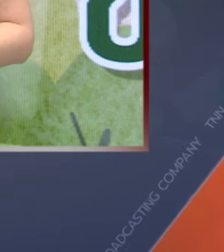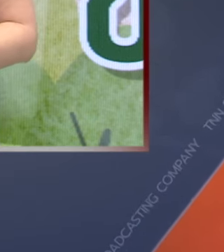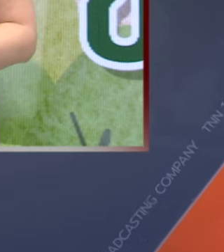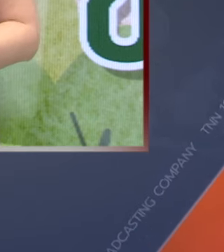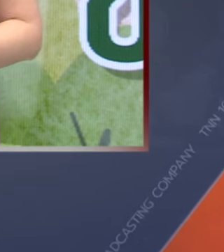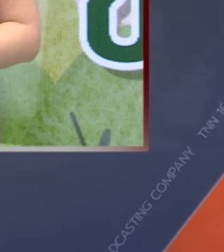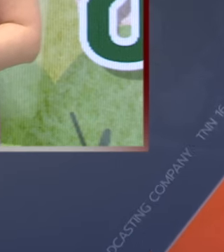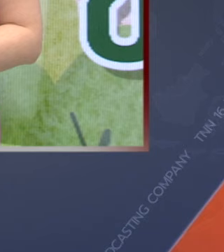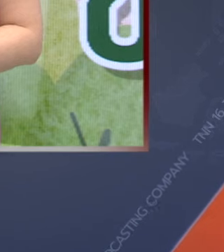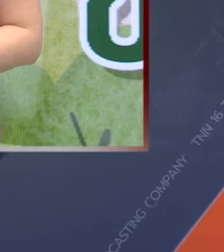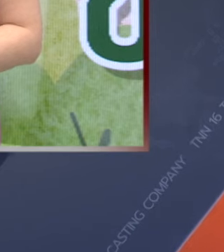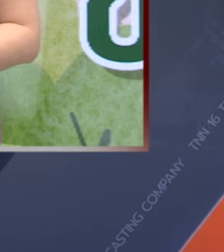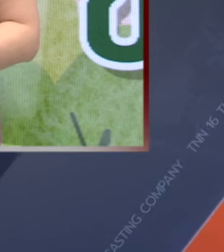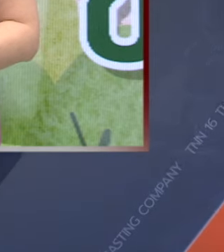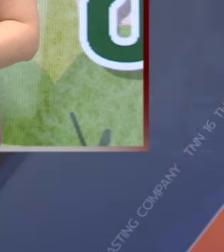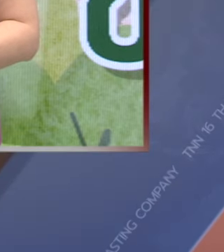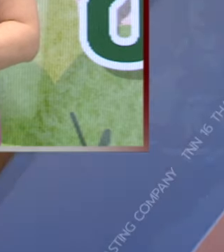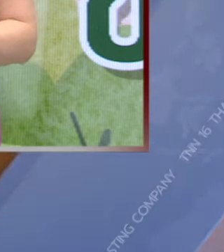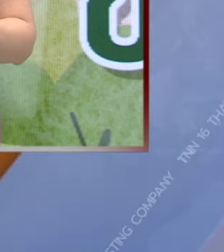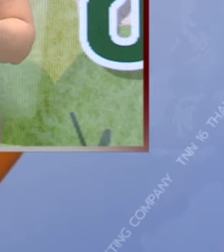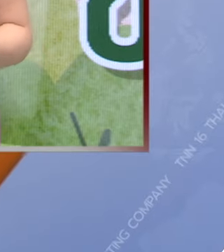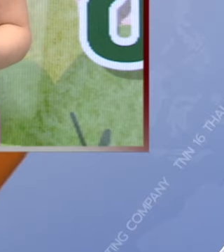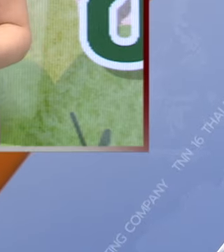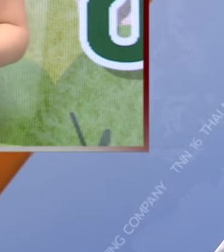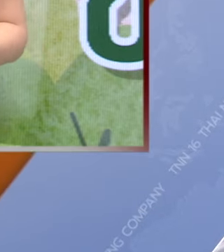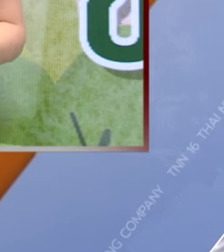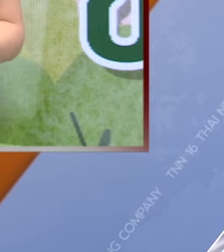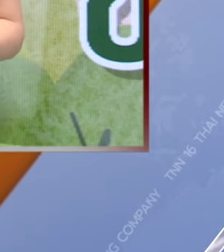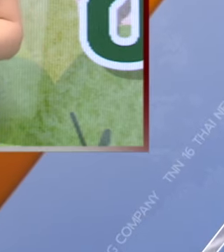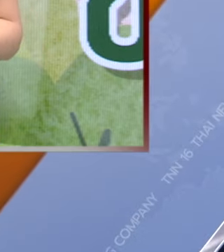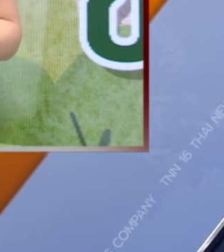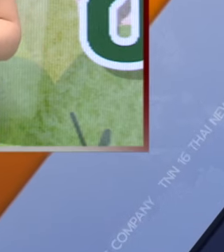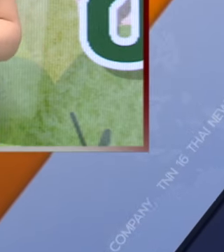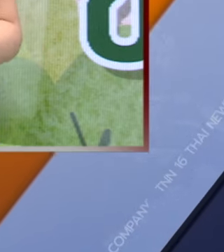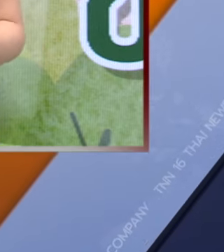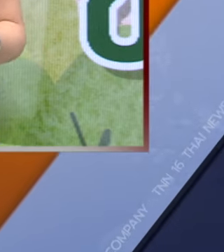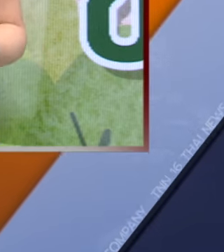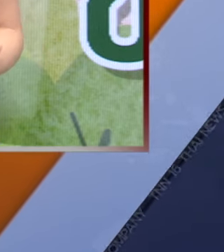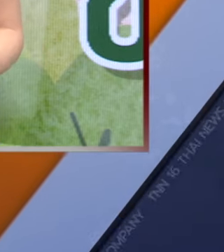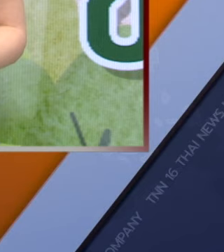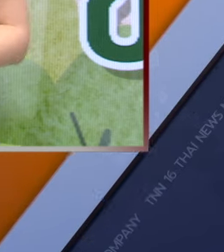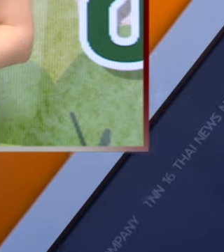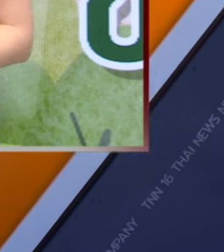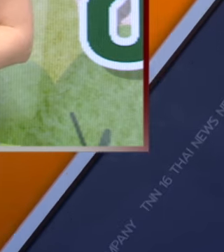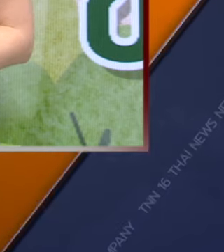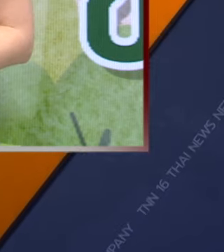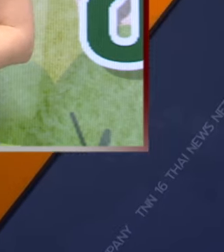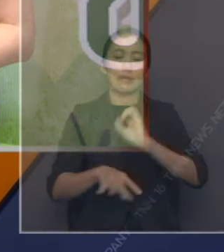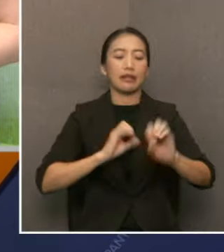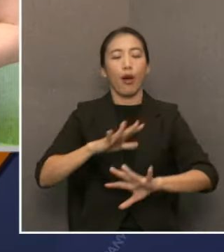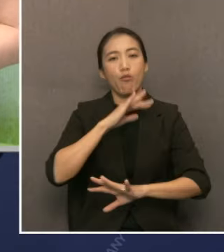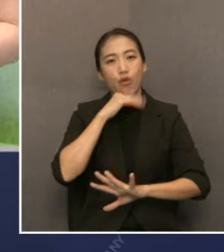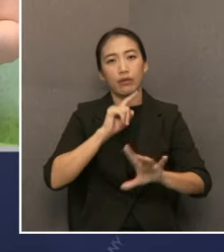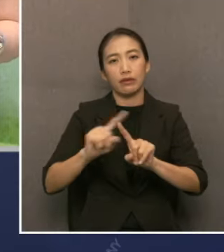ทศไทยเนี่ยก็ถือว่าเป็นปัญหาใหญ่เลยนะคะพวกขยะอาหารต่างๆเหล่านี้ไม่ได้ถูกนำไปบริหารจัดการอย่างถูกต้องเหมาะสม